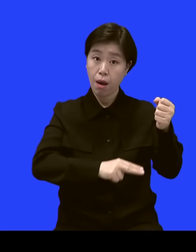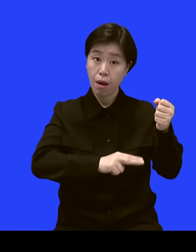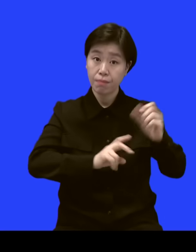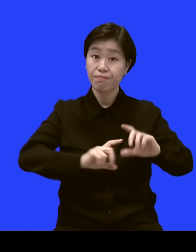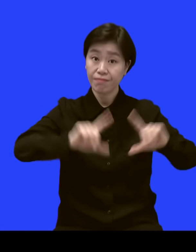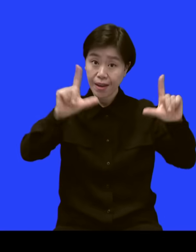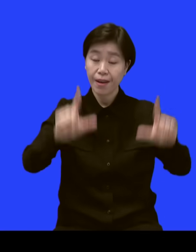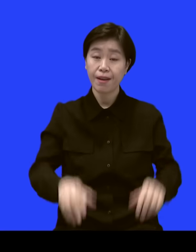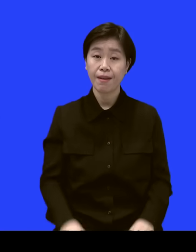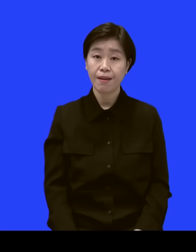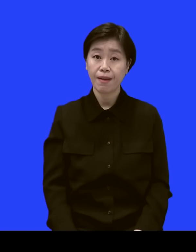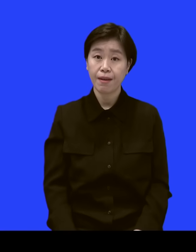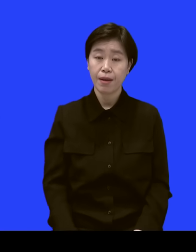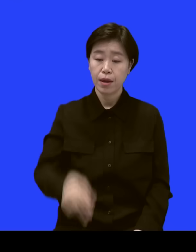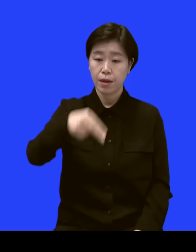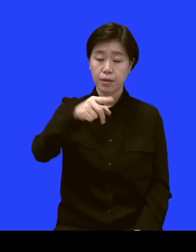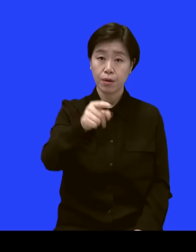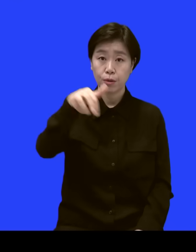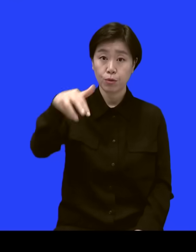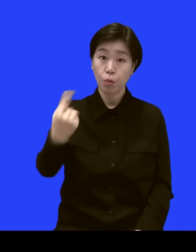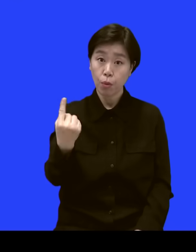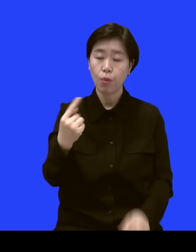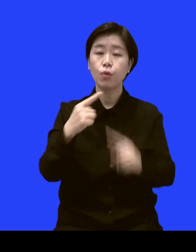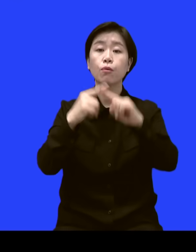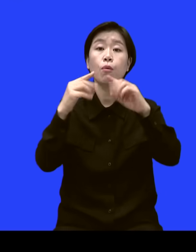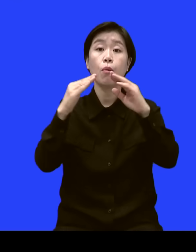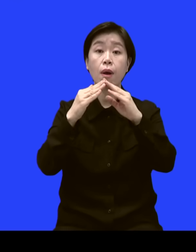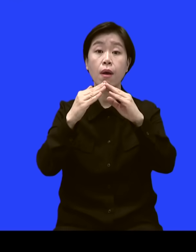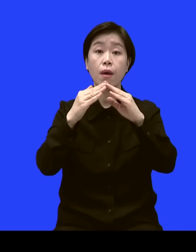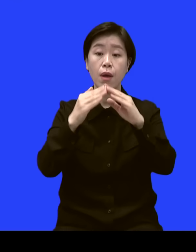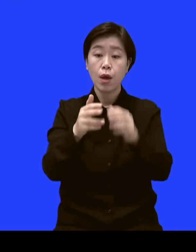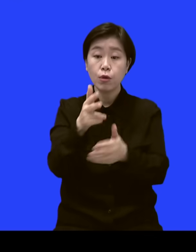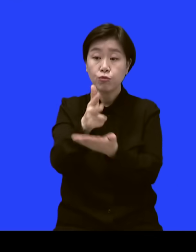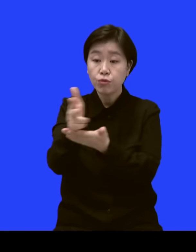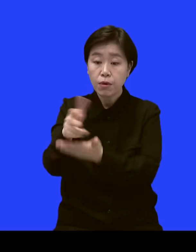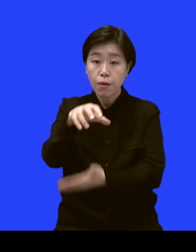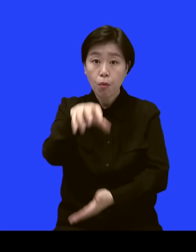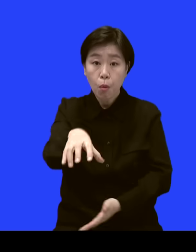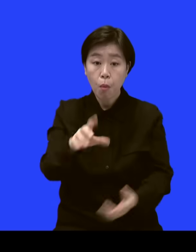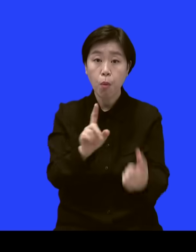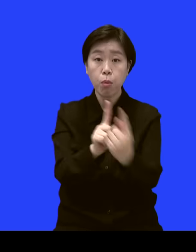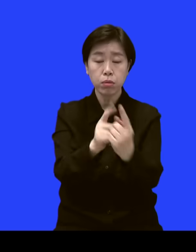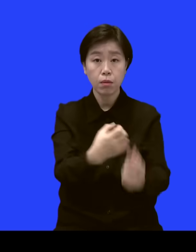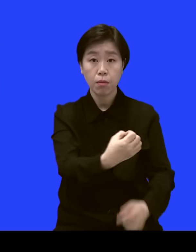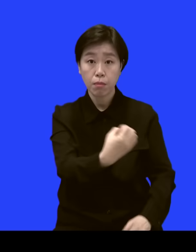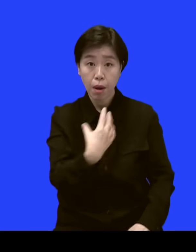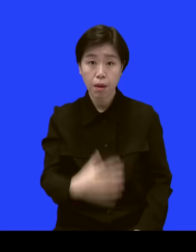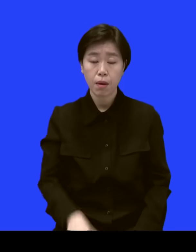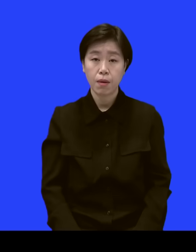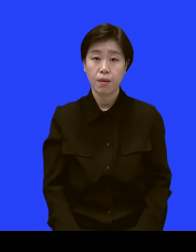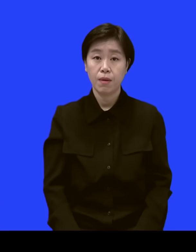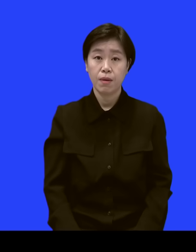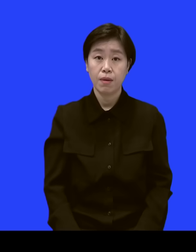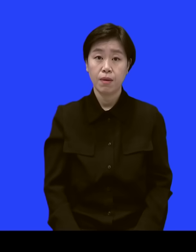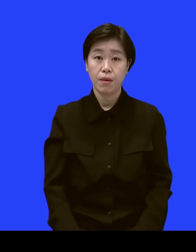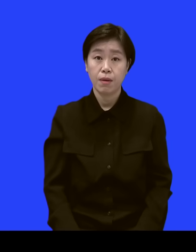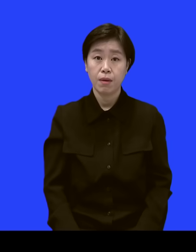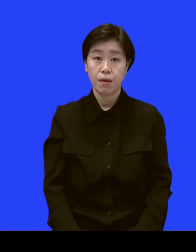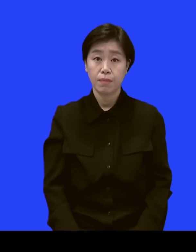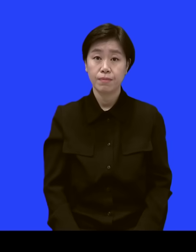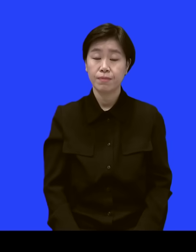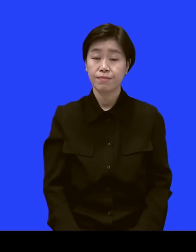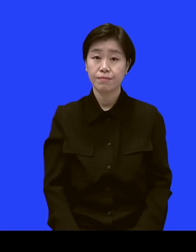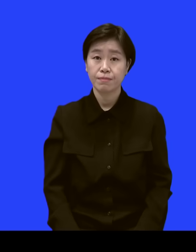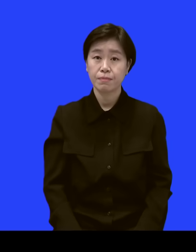오라고 그러시더라고요. 그래서 제가 저 교회 근처도 가기 싫다고 그렇게 얘기를 했어요. 거래해야지 뭐 어떻게 가야지. 그러니까